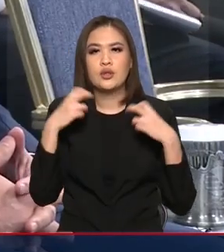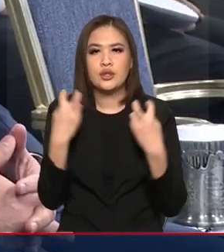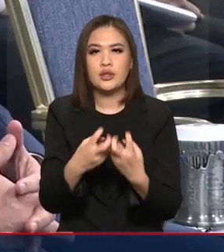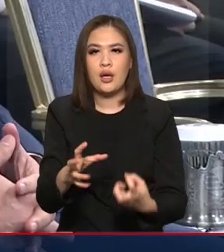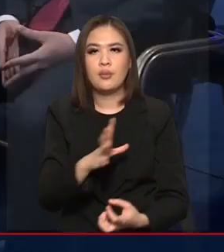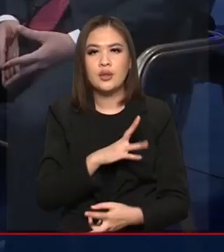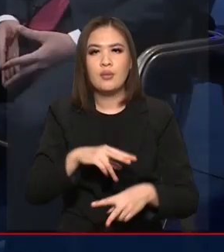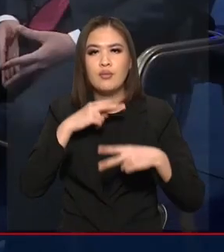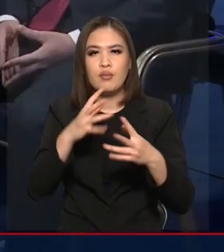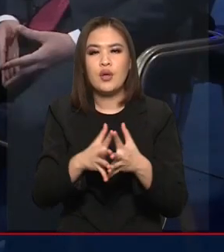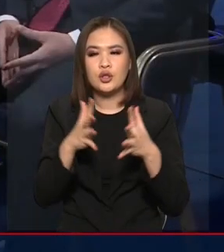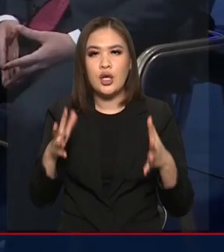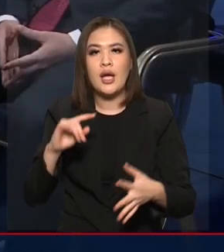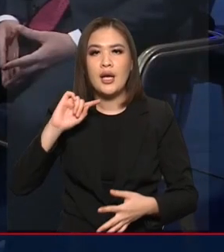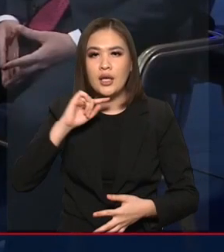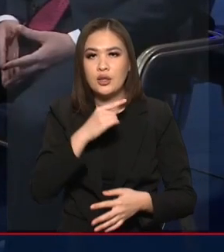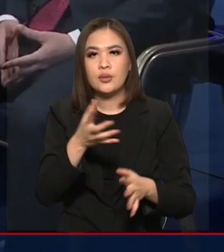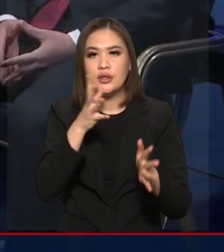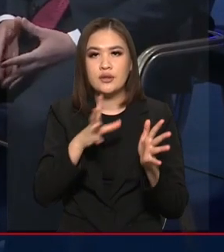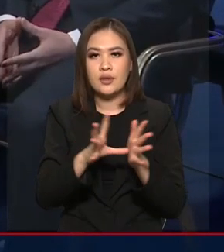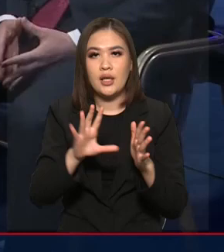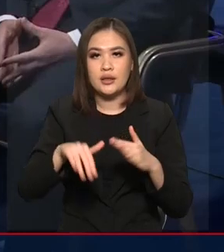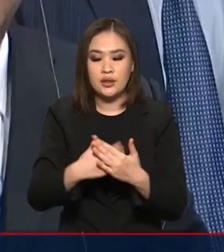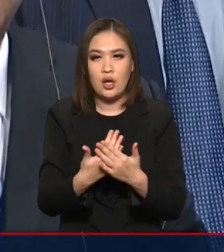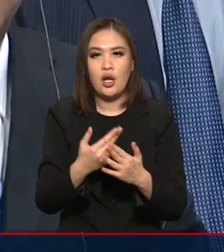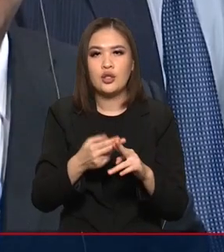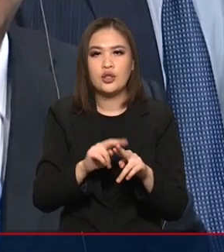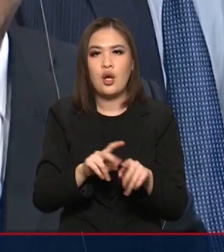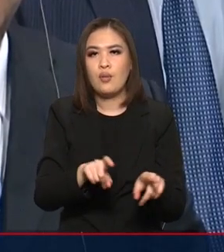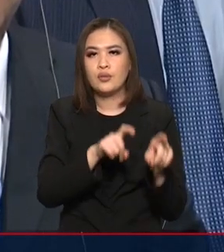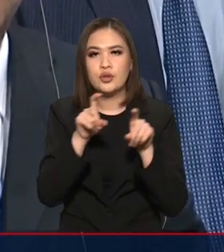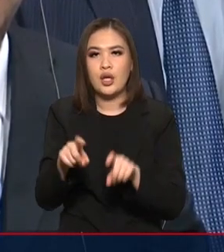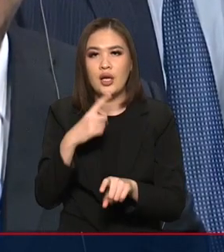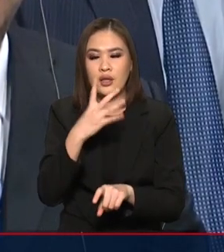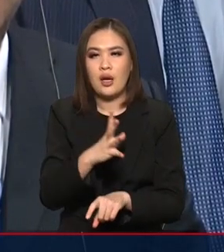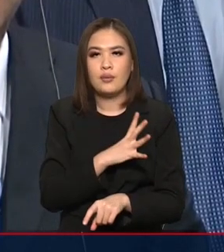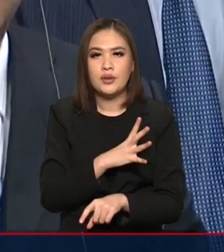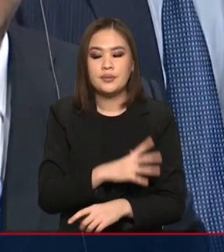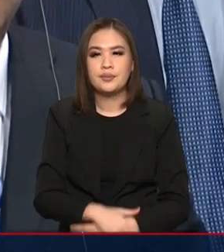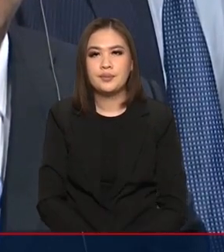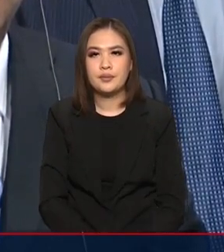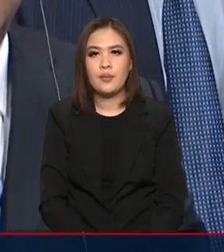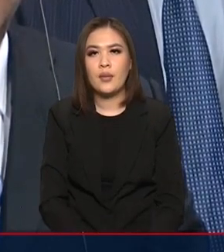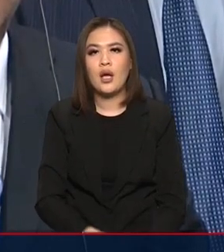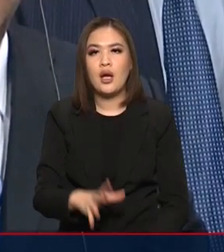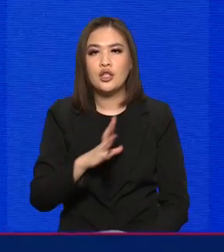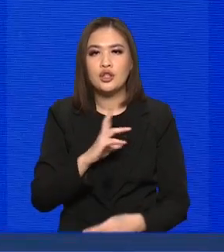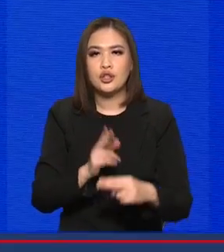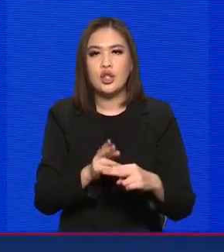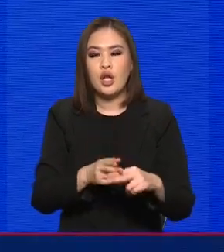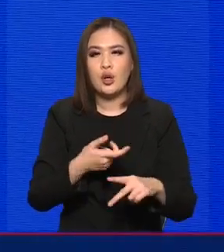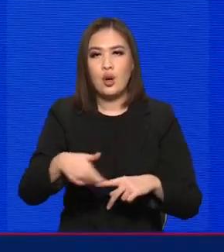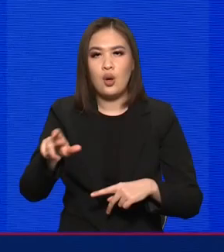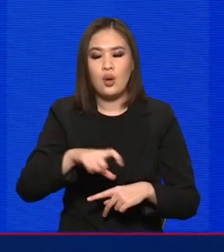соған баса тоқталды. Экономика цифрланса, асығың алшынан түсті деген сөз. Отечественная железнодорожная